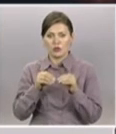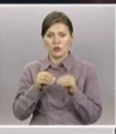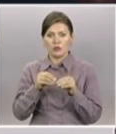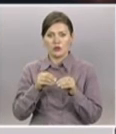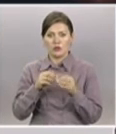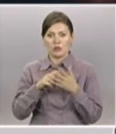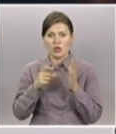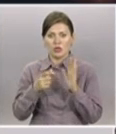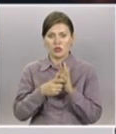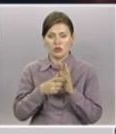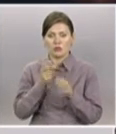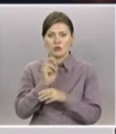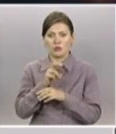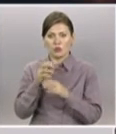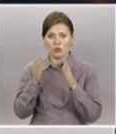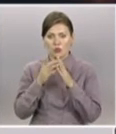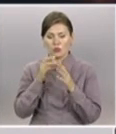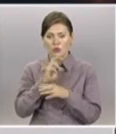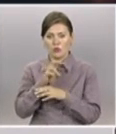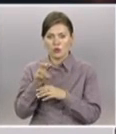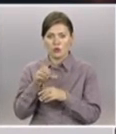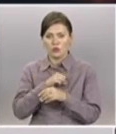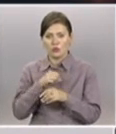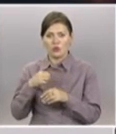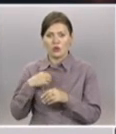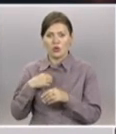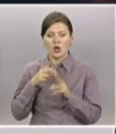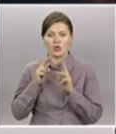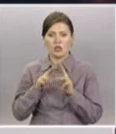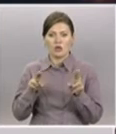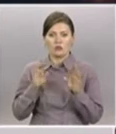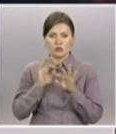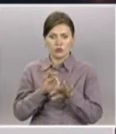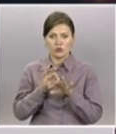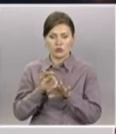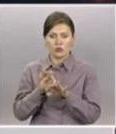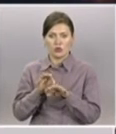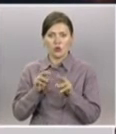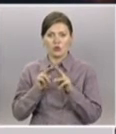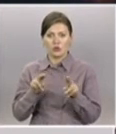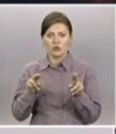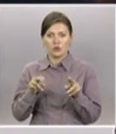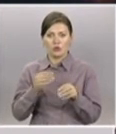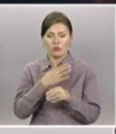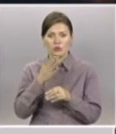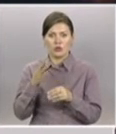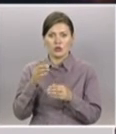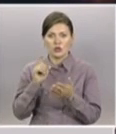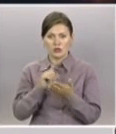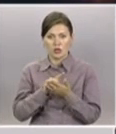біздің пәтерлерімізге жүріп, үйлерімізге жүріп, өздерін насихаттарын жүргізетін, үгіт насихаттарын. Оған